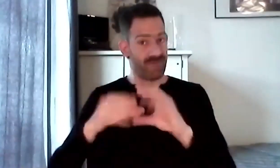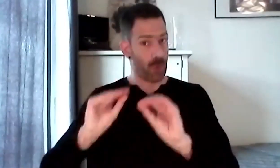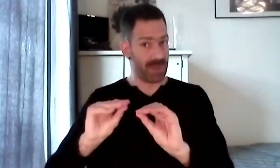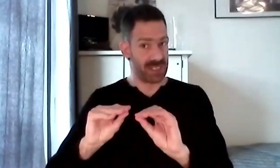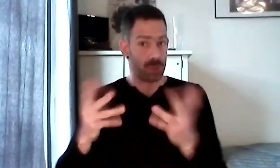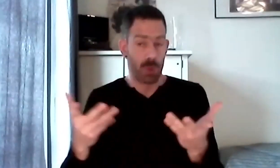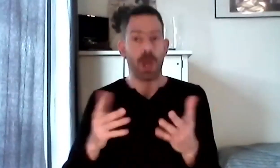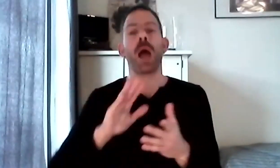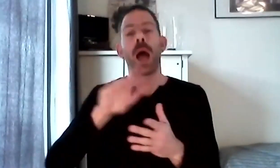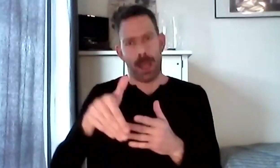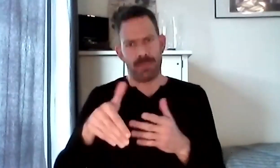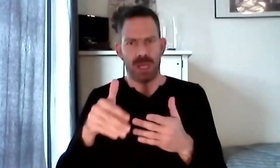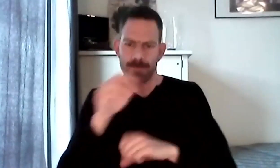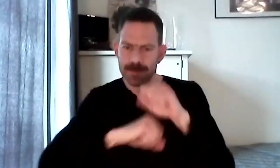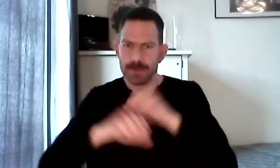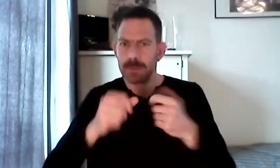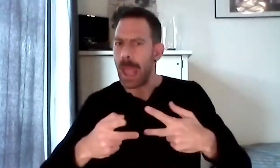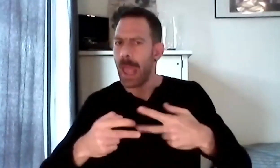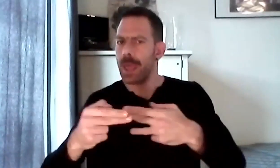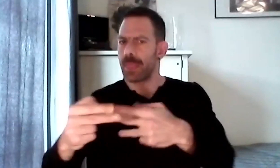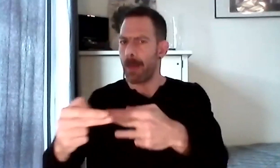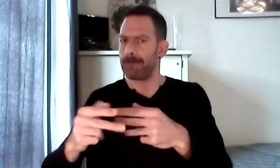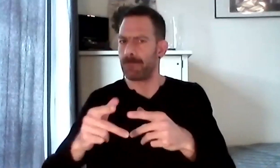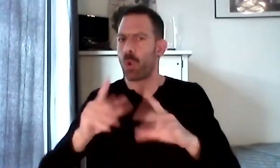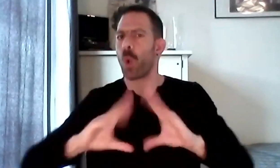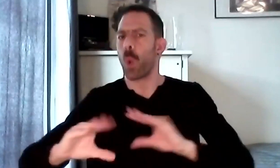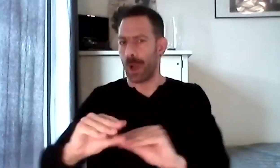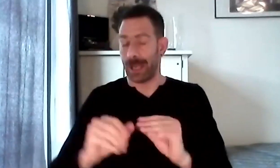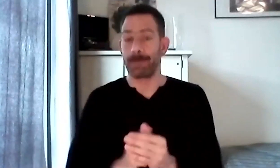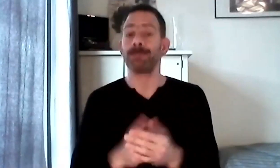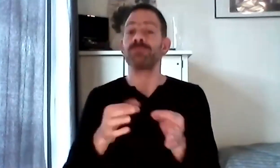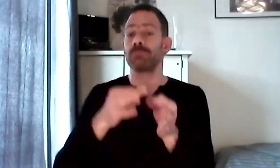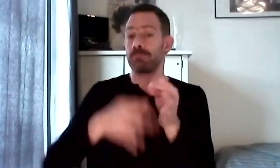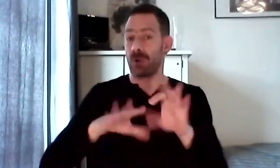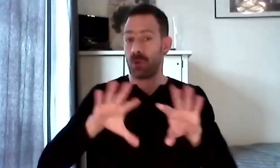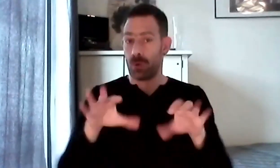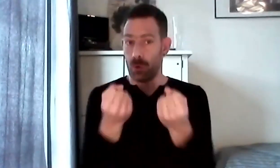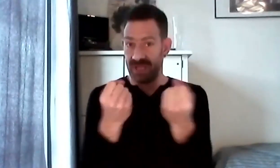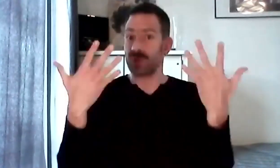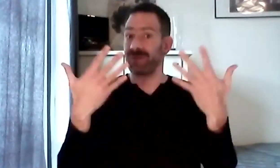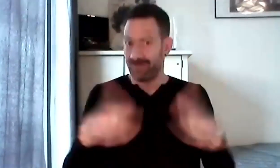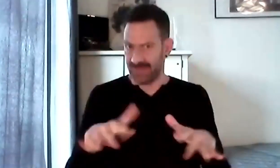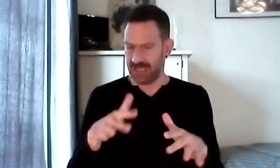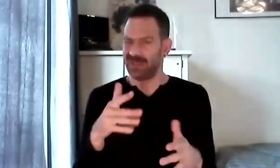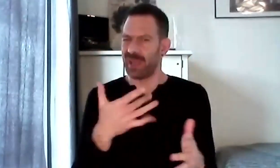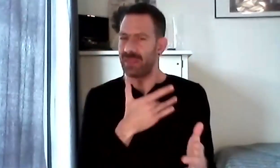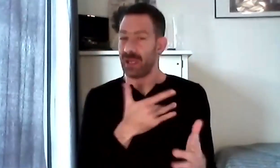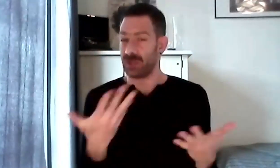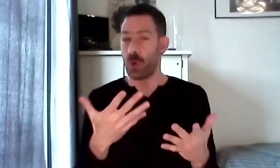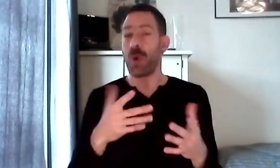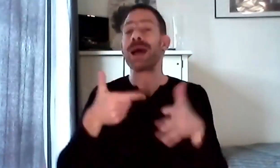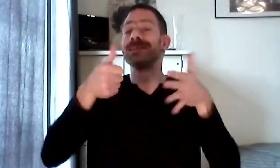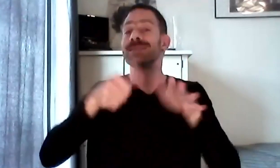la mise en œuvre. Et ce qui est bien dans le bilan de compétences, c'est qu'à la fin du bilan de compétences, il est prévu un dernier entretien 6 mois